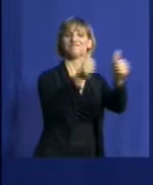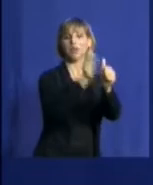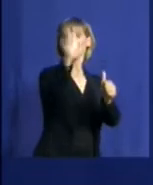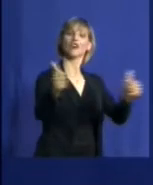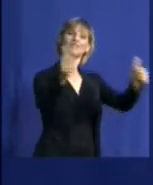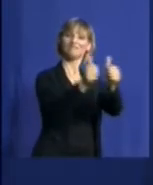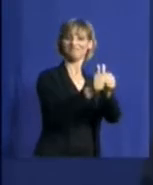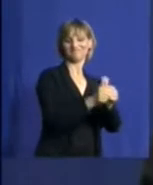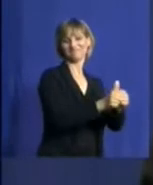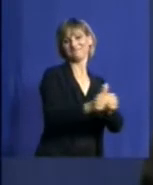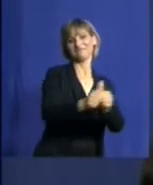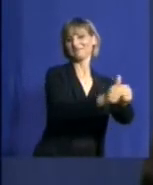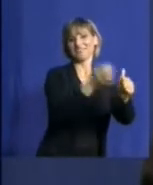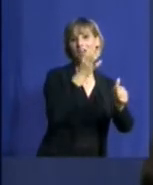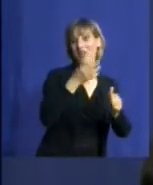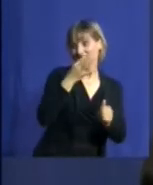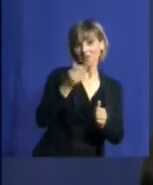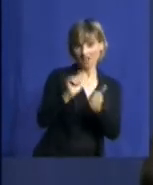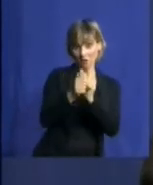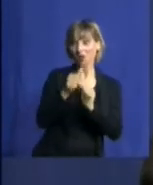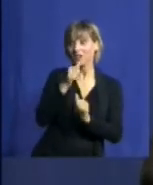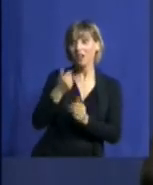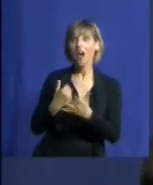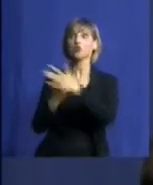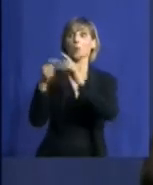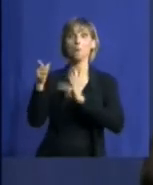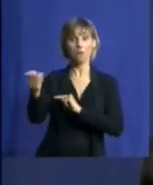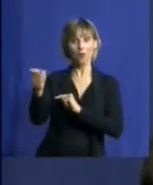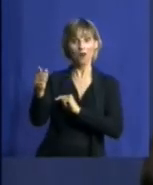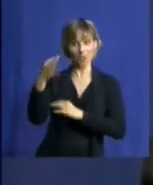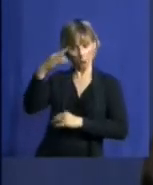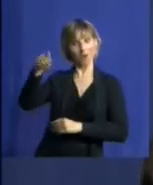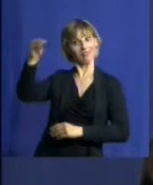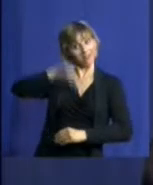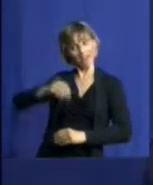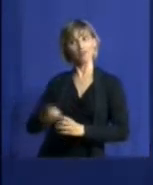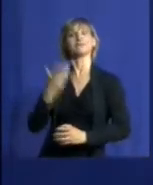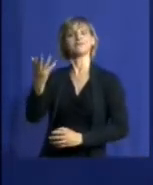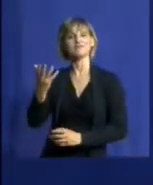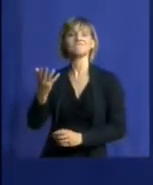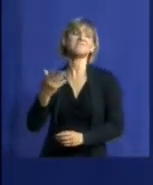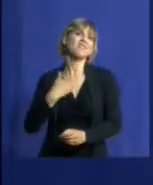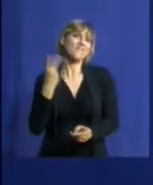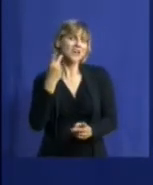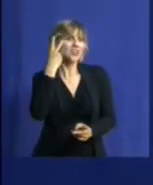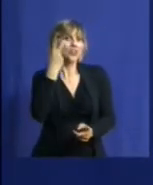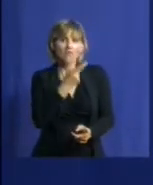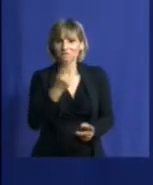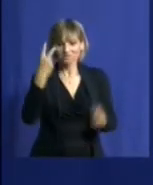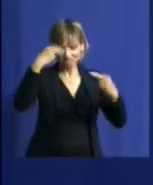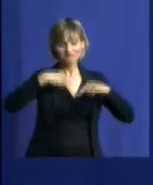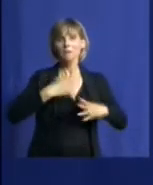fatto emergere in te delle qualità che fino ad allora magari non avevi intravisto in te? Magari no, non le avevo